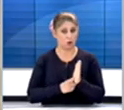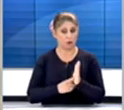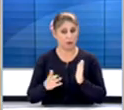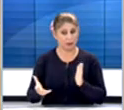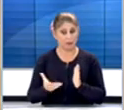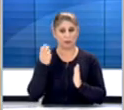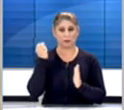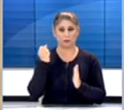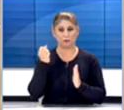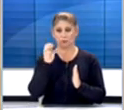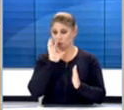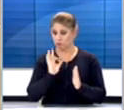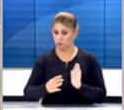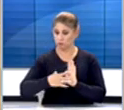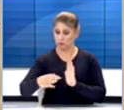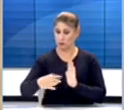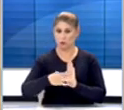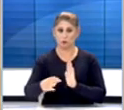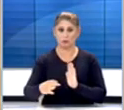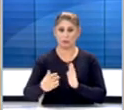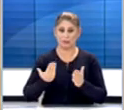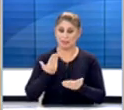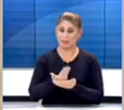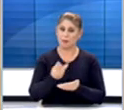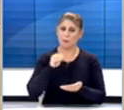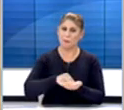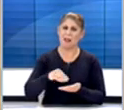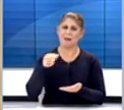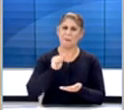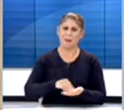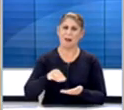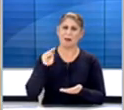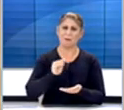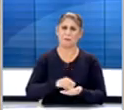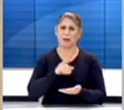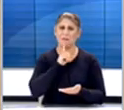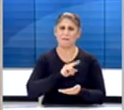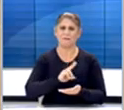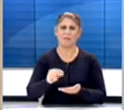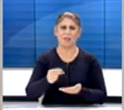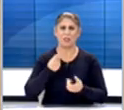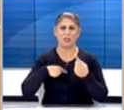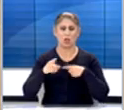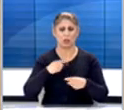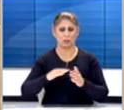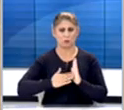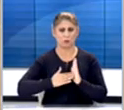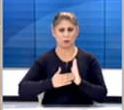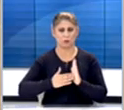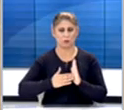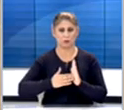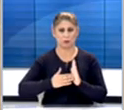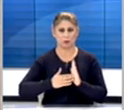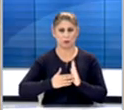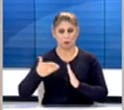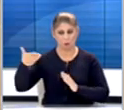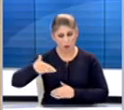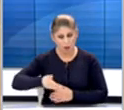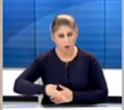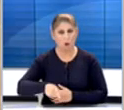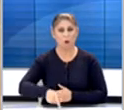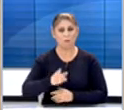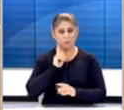την αντικειμενικότητα των προσλήψεων, να ζητάμε ξανά και ξανά τα ίδια δικαιολογητικά από τους υπαλλήλους και ερχόμαστε με στοχευμένες παρεμβάσεις να